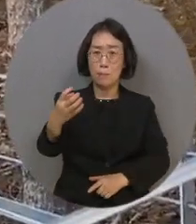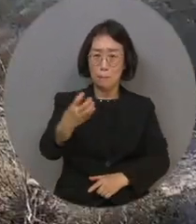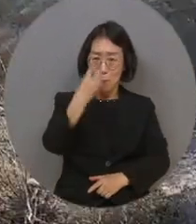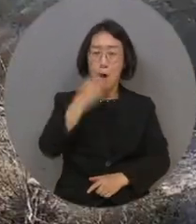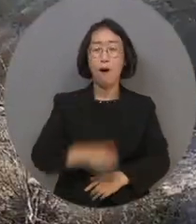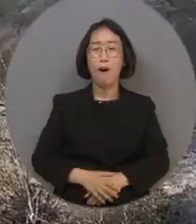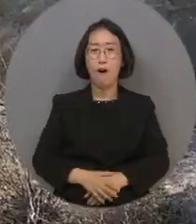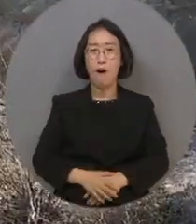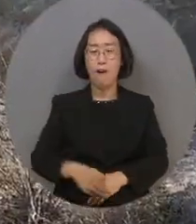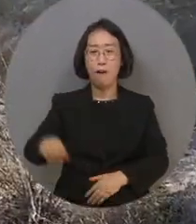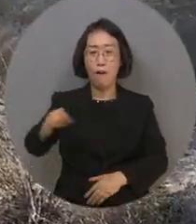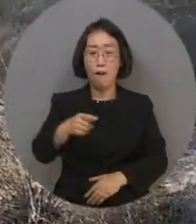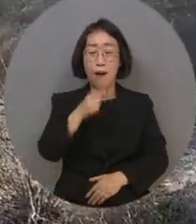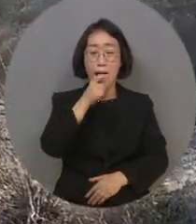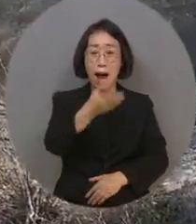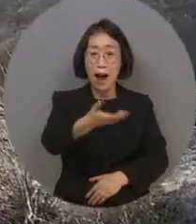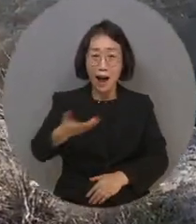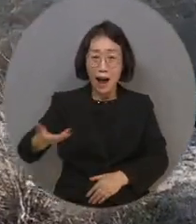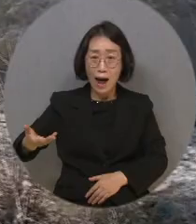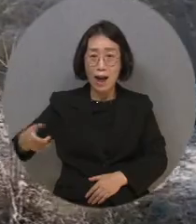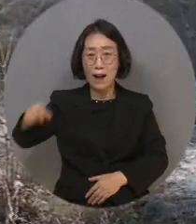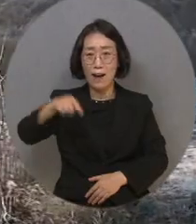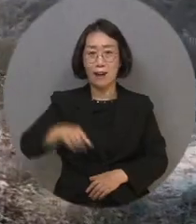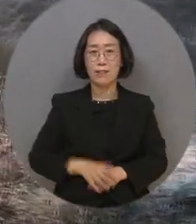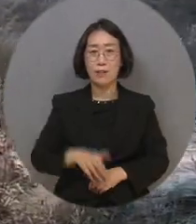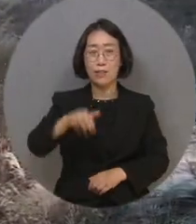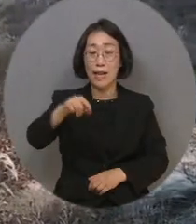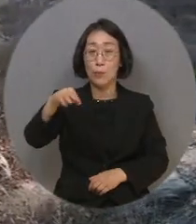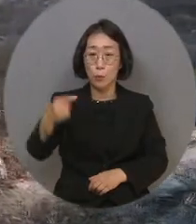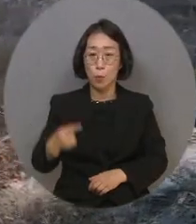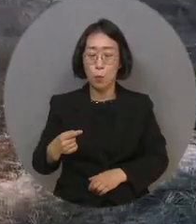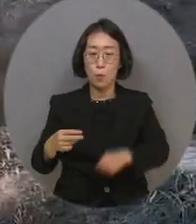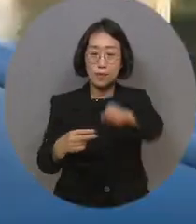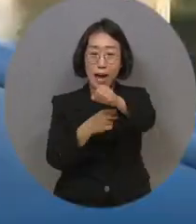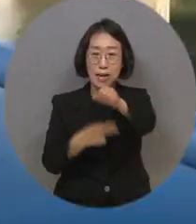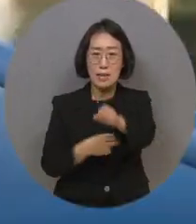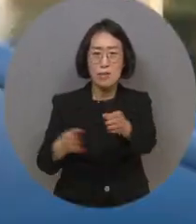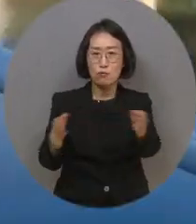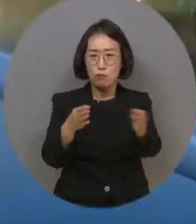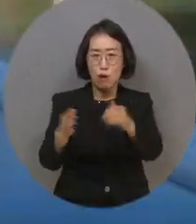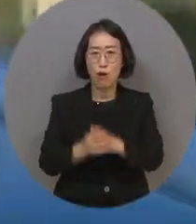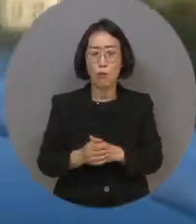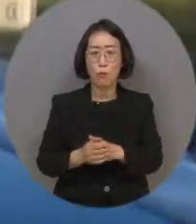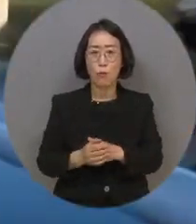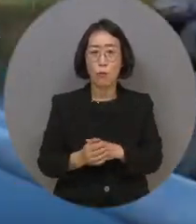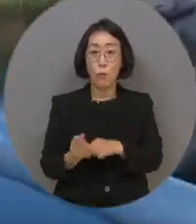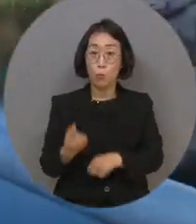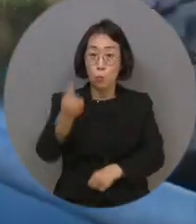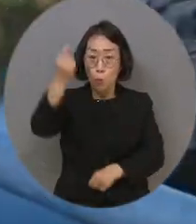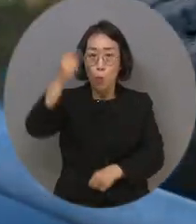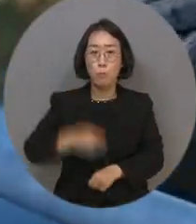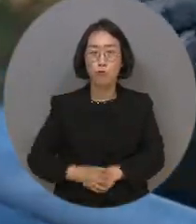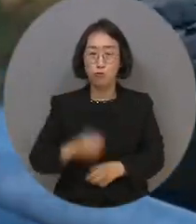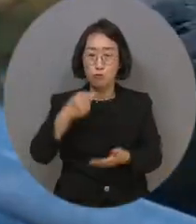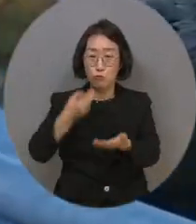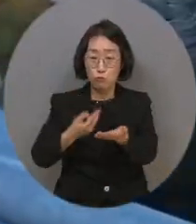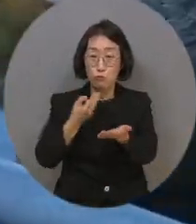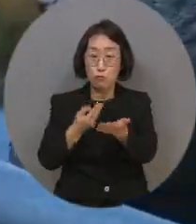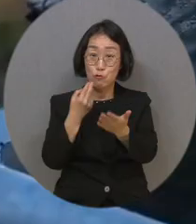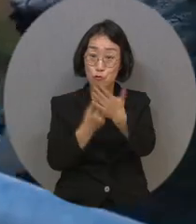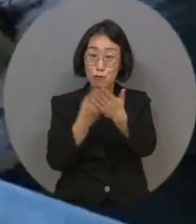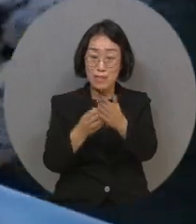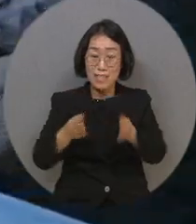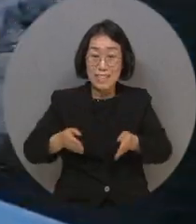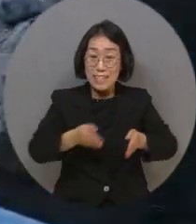주상절리길은 강기슭을 따라 조성된 잔돗길, 출렁다리, 공중에 떠있는 듯한 스카이워크 등